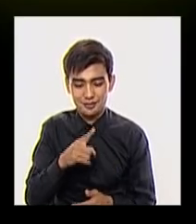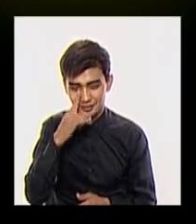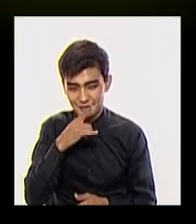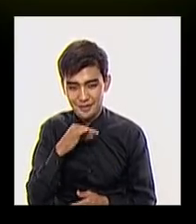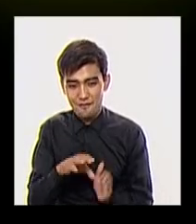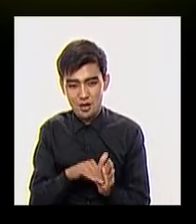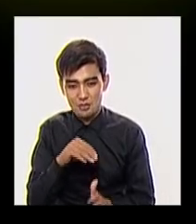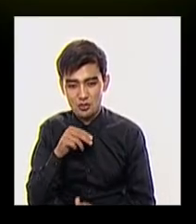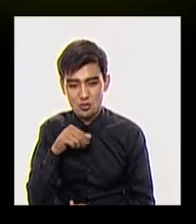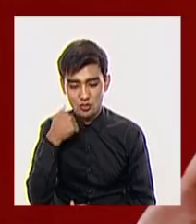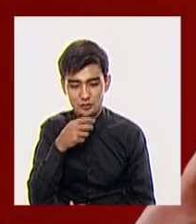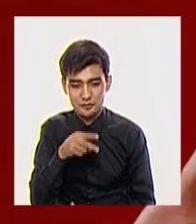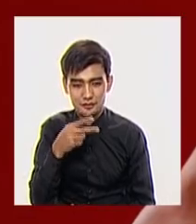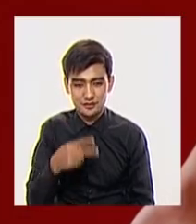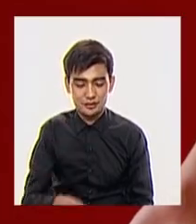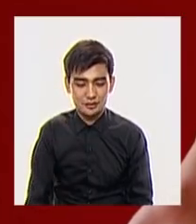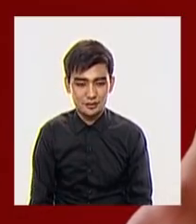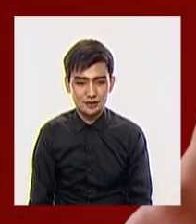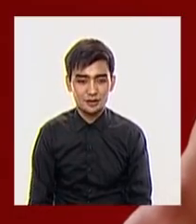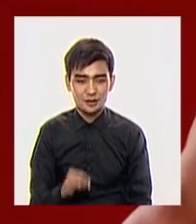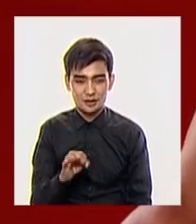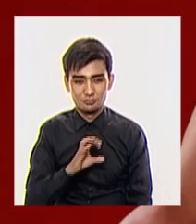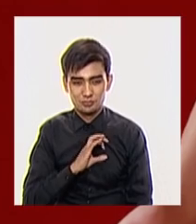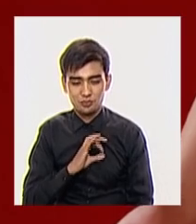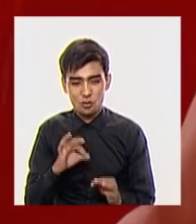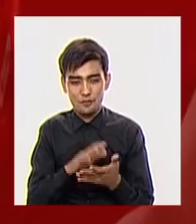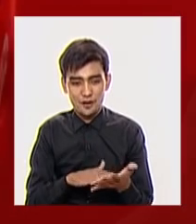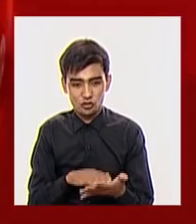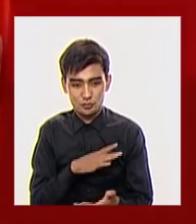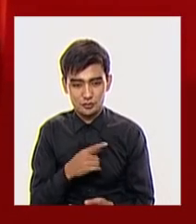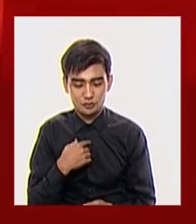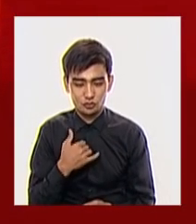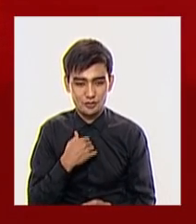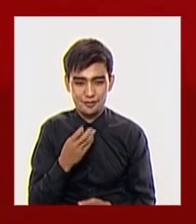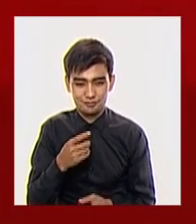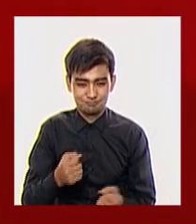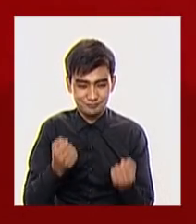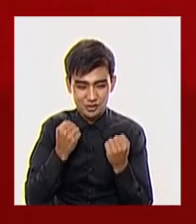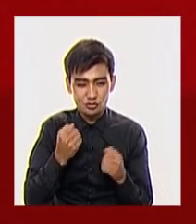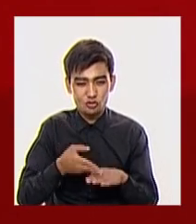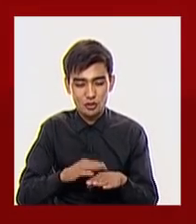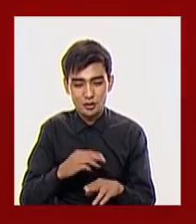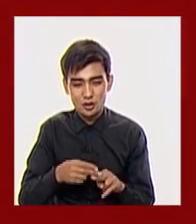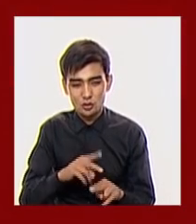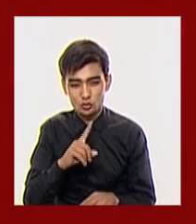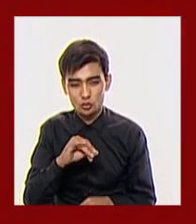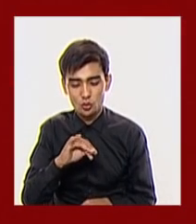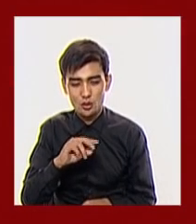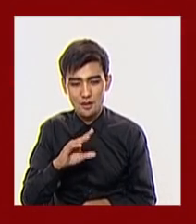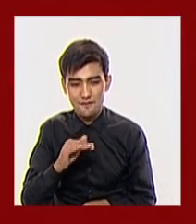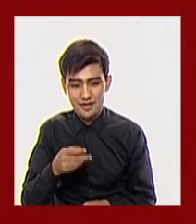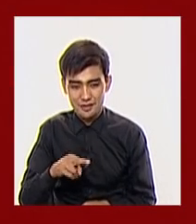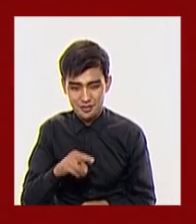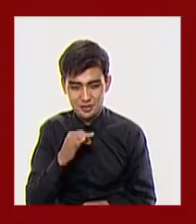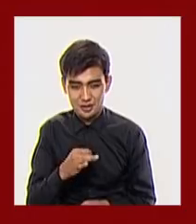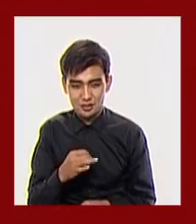года 2020». Поход за медалями сегодня продолжила еще одна наша тяжелоатлетка Зульфия Чиншанло. От нее спортивные